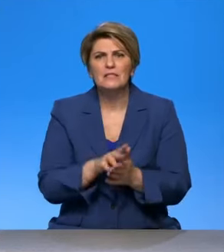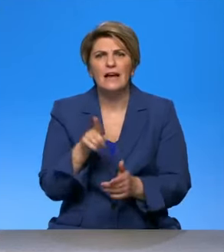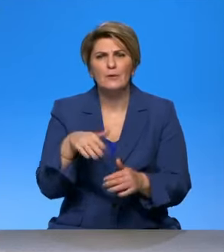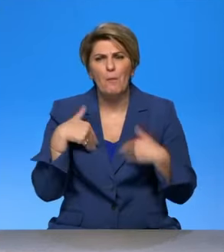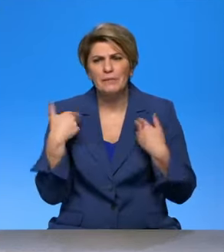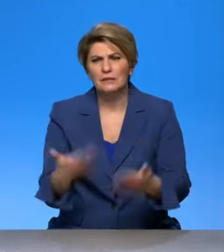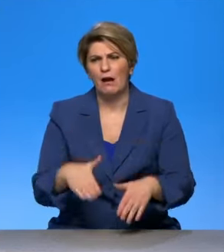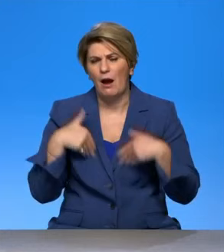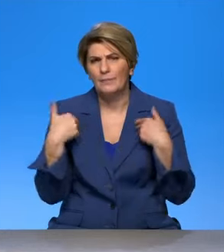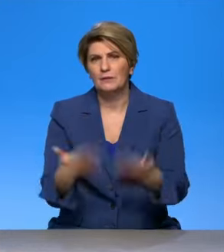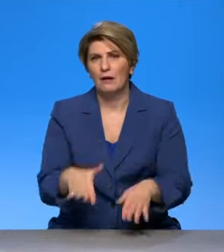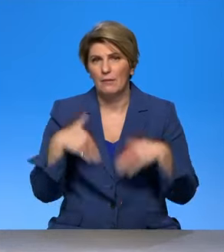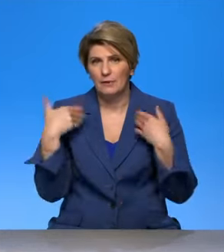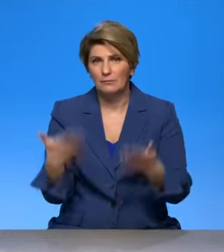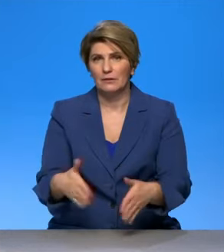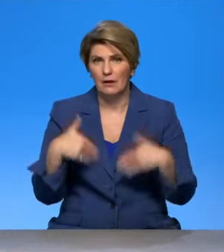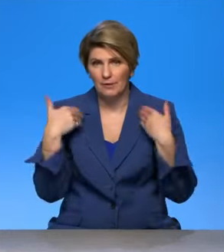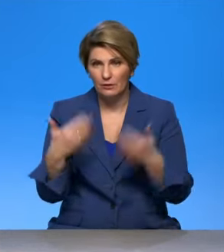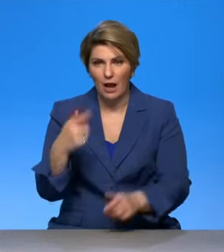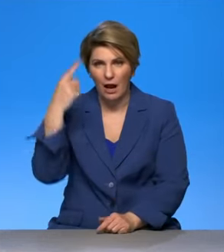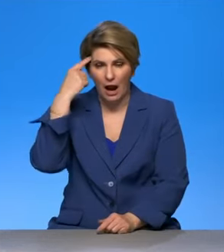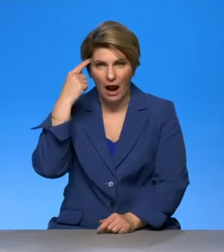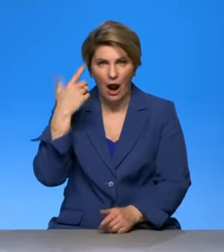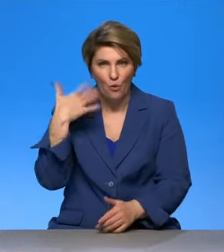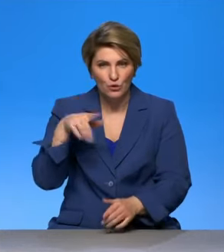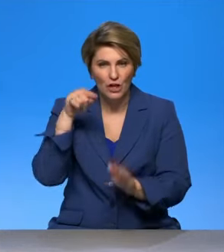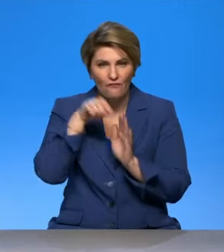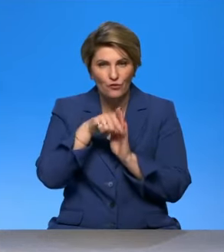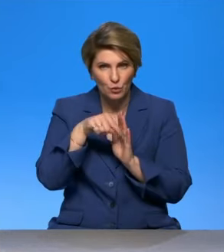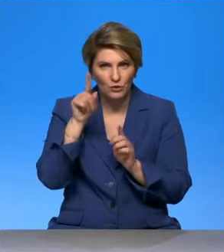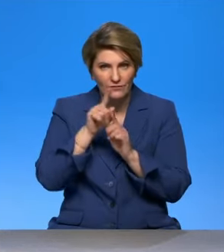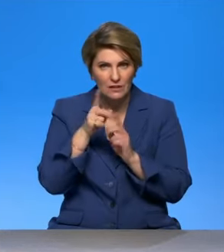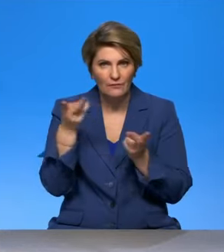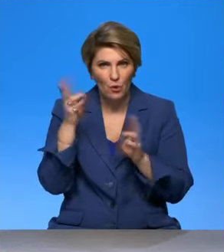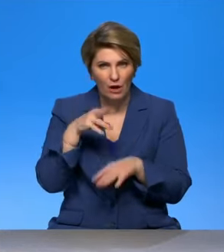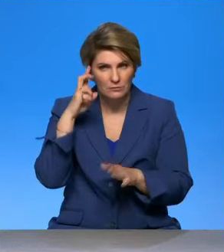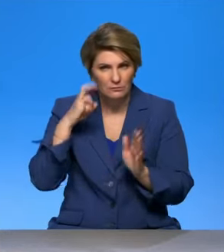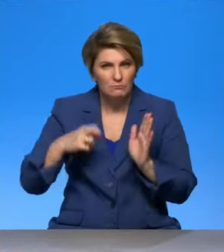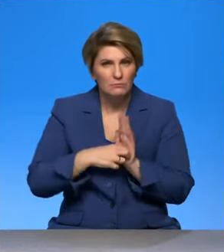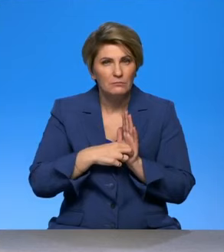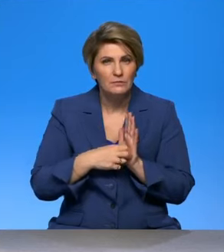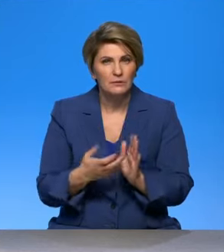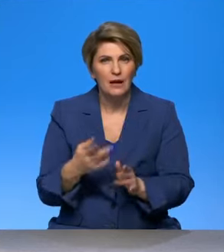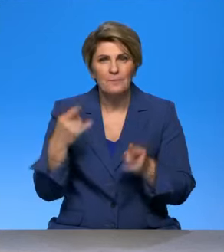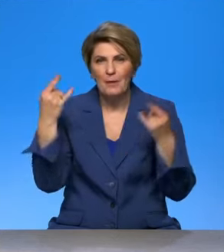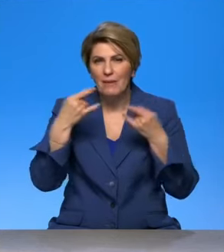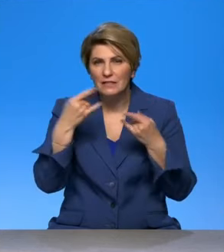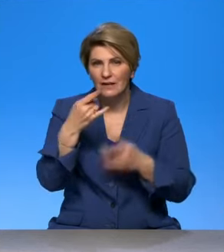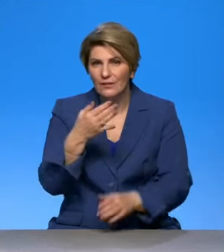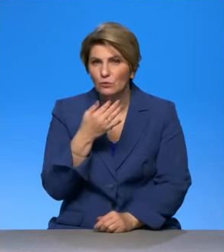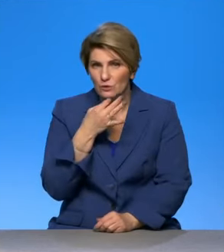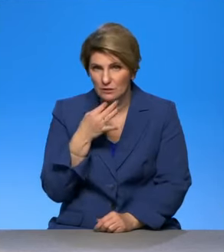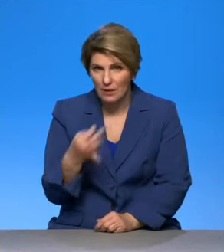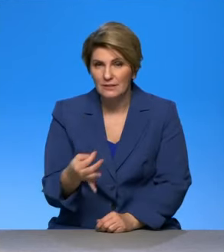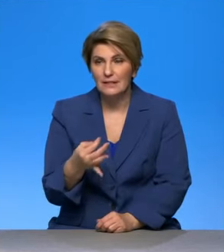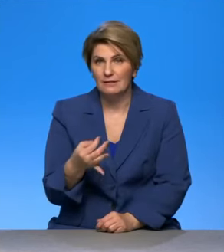навязывают, это вот на мужичке-то где-то отражается же все равно, он говорит, ну... По телеку сказали. И пожилой человек, он не